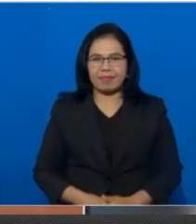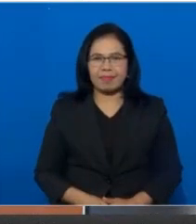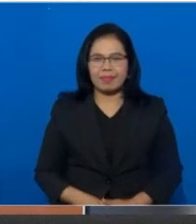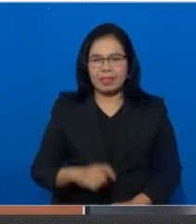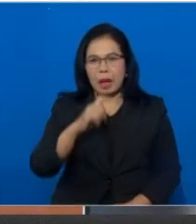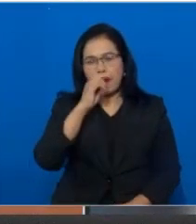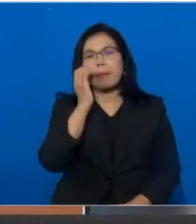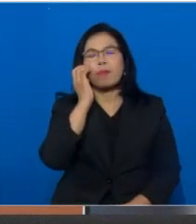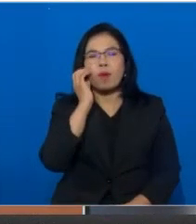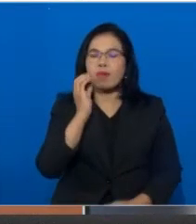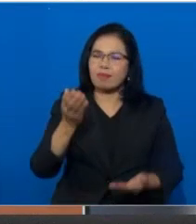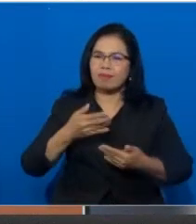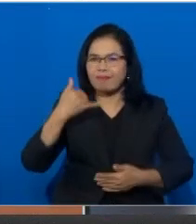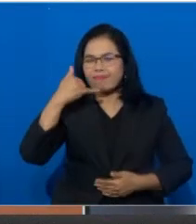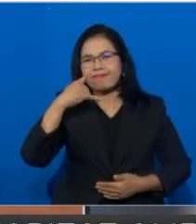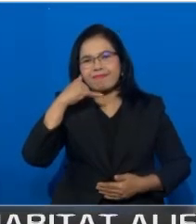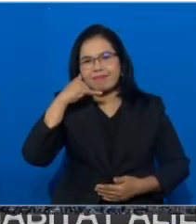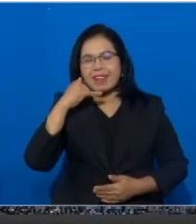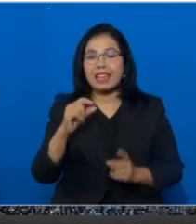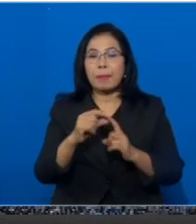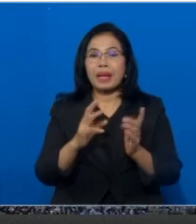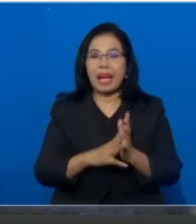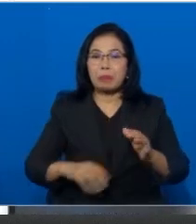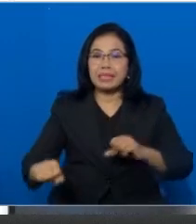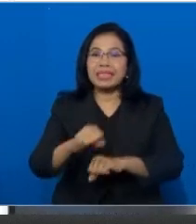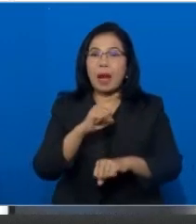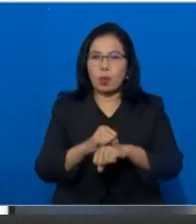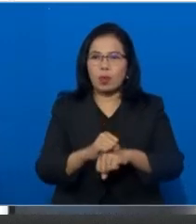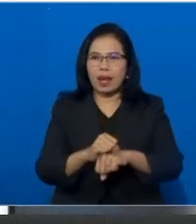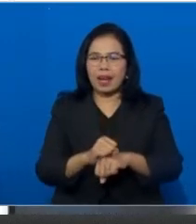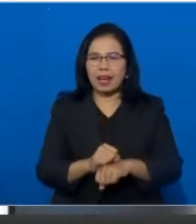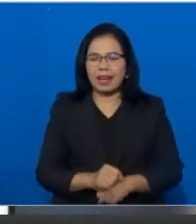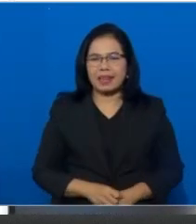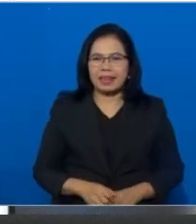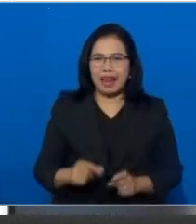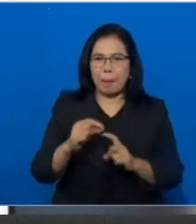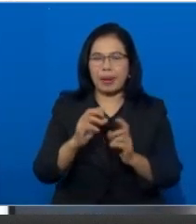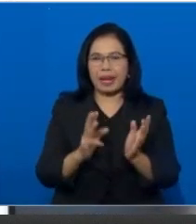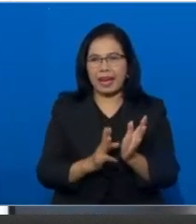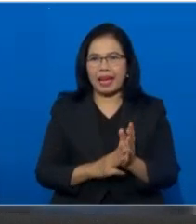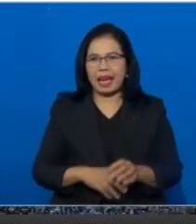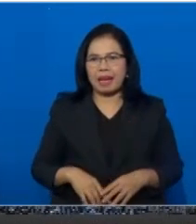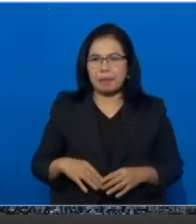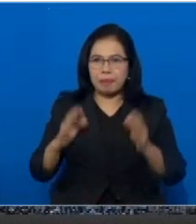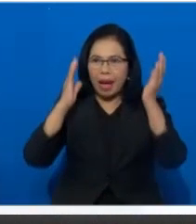telepon ucapan selamat dari Perdana Menteri Singapura, Lee Hsien Loong, dan Perdana Menteri Malaysia, Anwar Ibrahim.